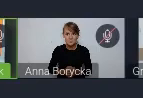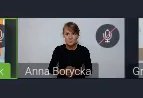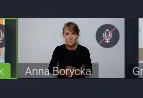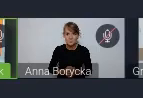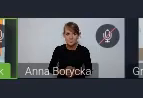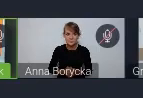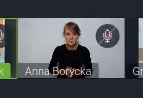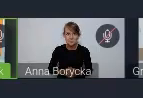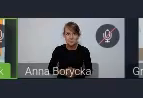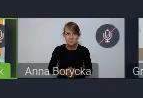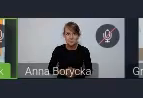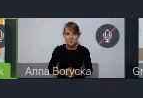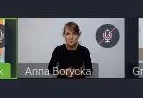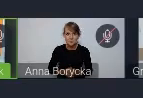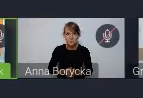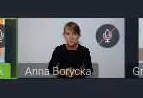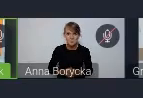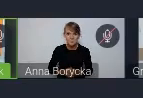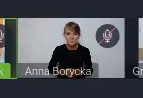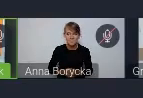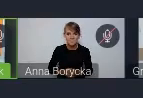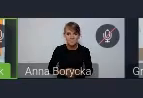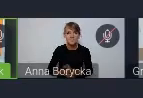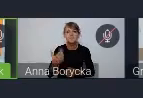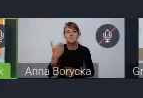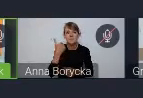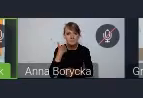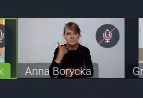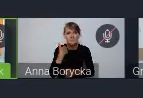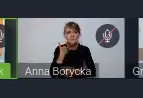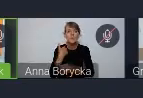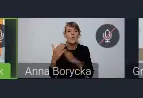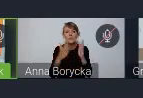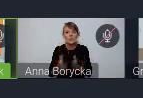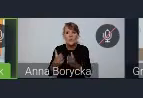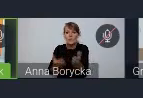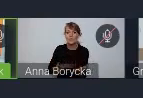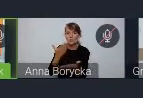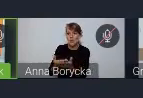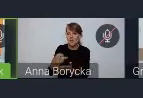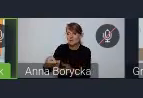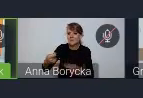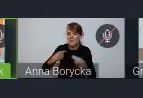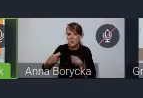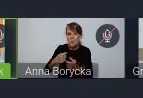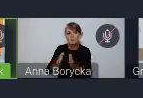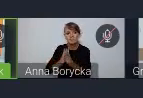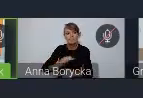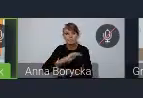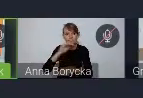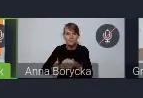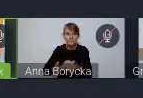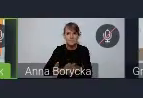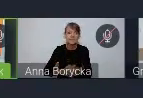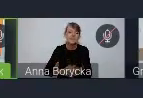I przygotowano wniosek na kierownictwo o wyrażenie zgody na to, aby zwiększyć